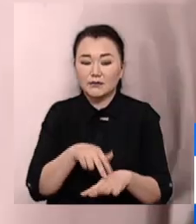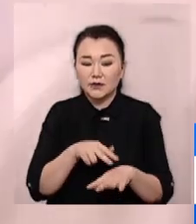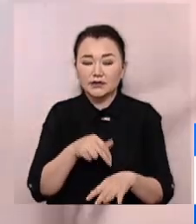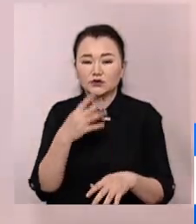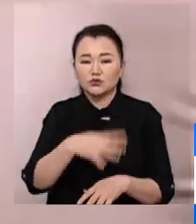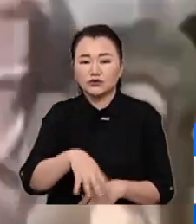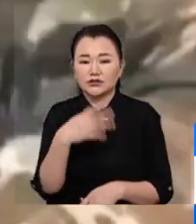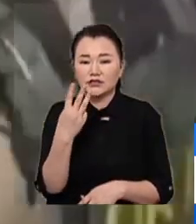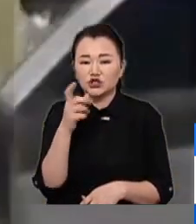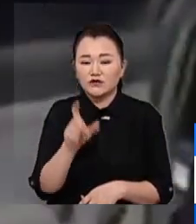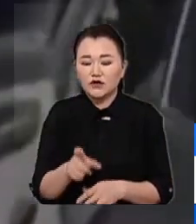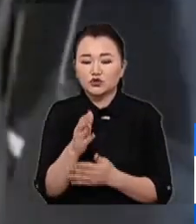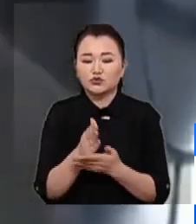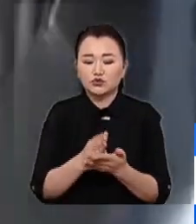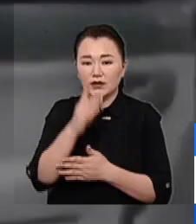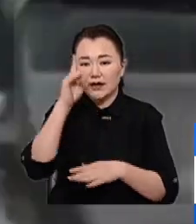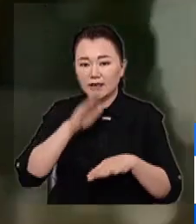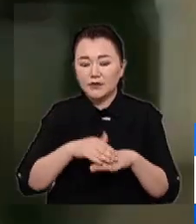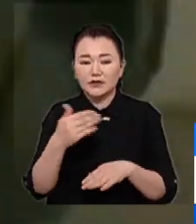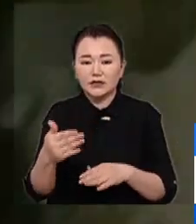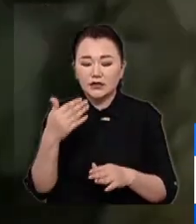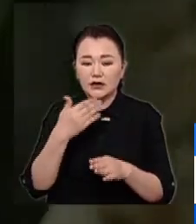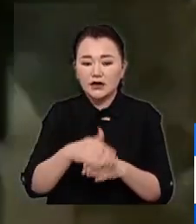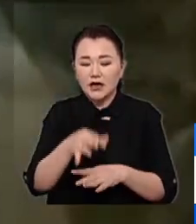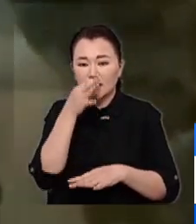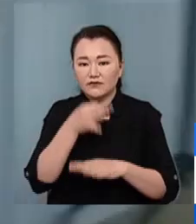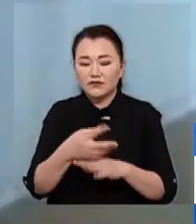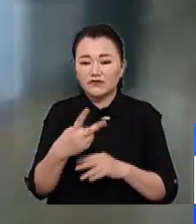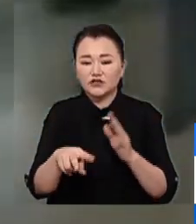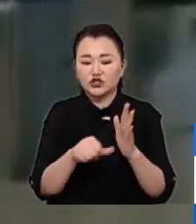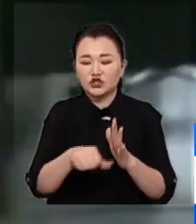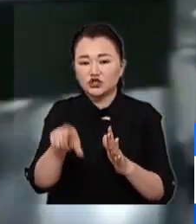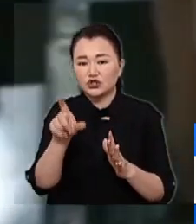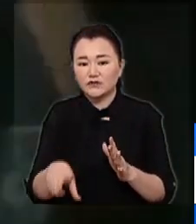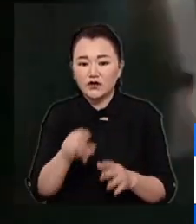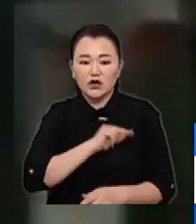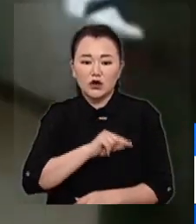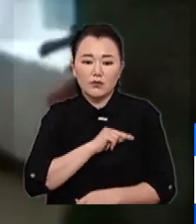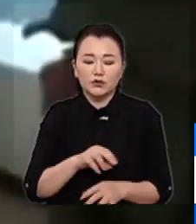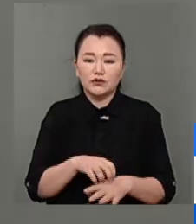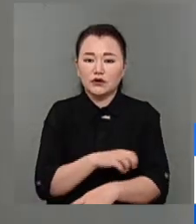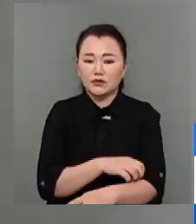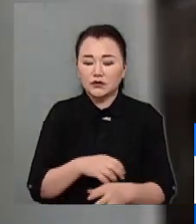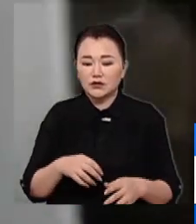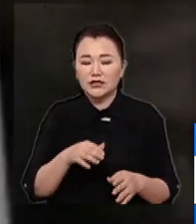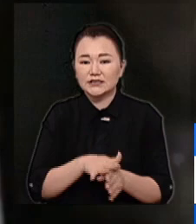человека, служащие акиматов и их структурных подразделений – 26 человек, работники Комитета